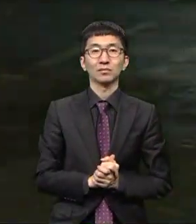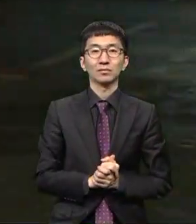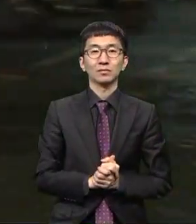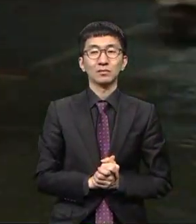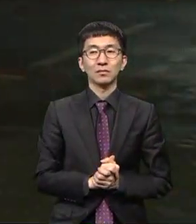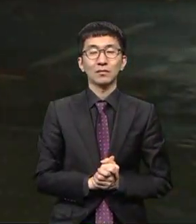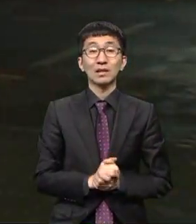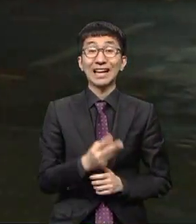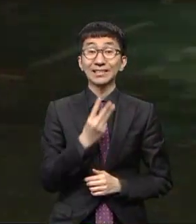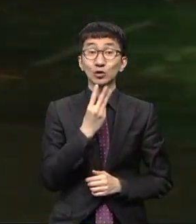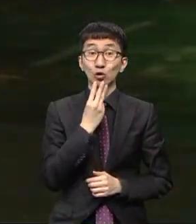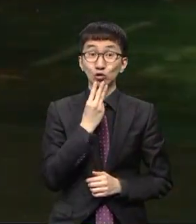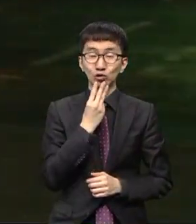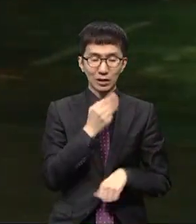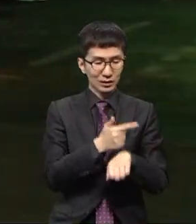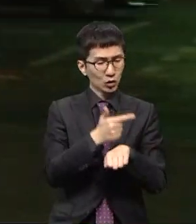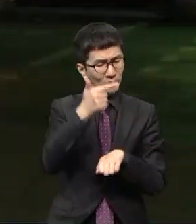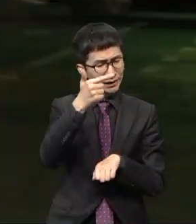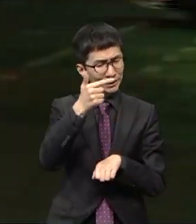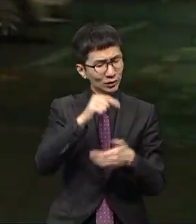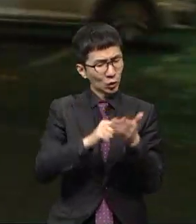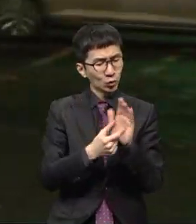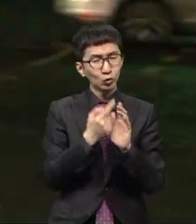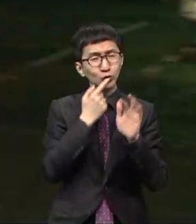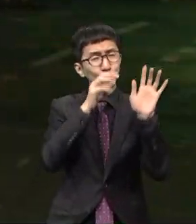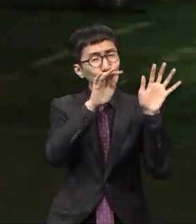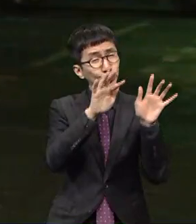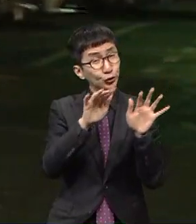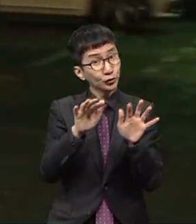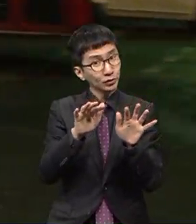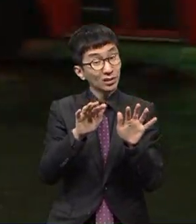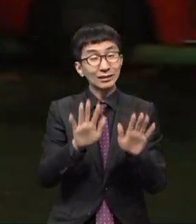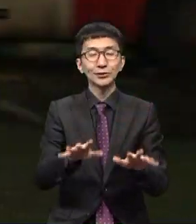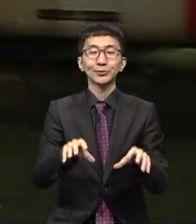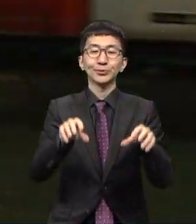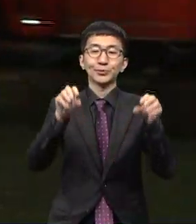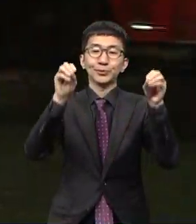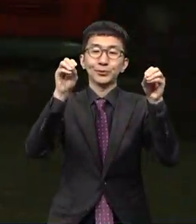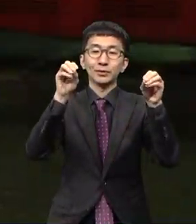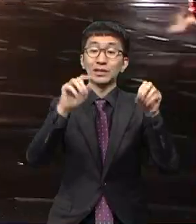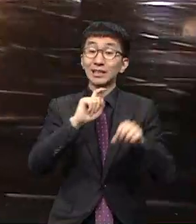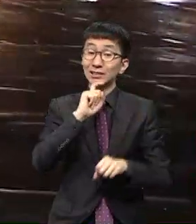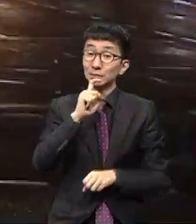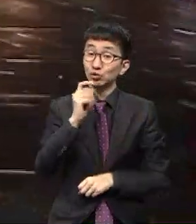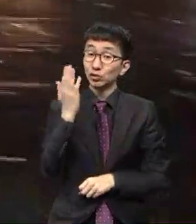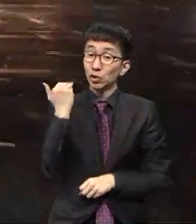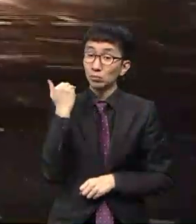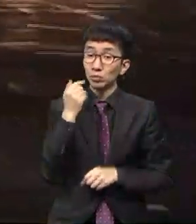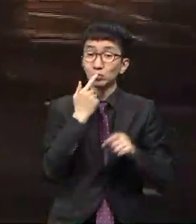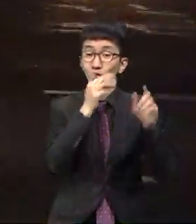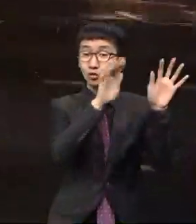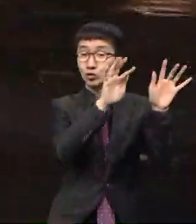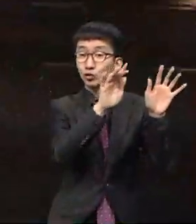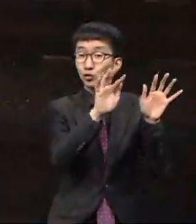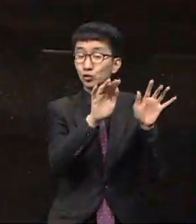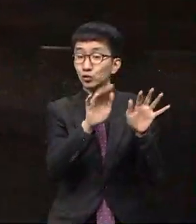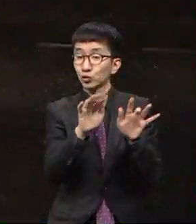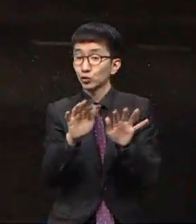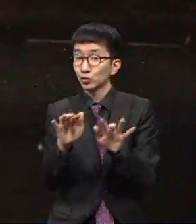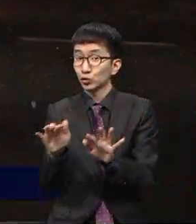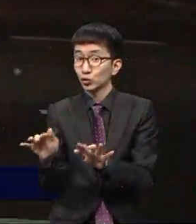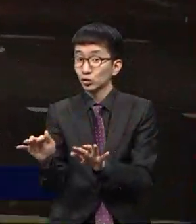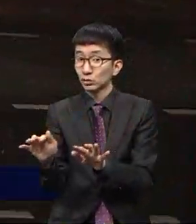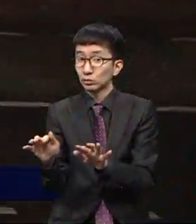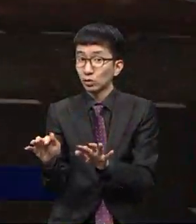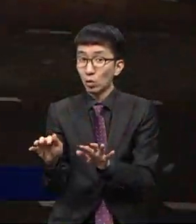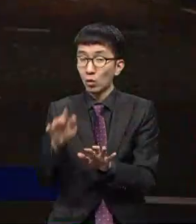네, 서울 도심엔 저녁 6시쯤 눈발이 날렸다가 잠시 소강 상태를 보인 뒤한 10분 전부터 눈이 다시 내리기 시작해서